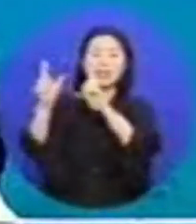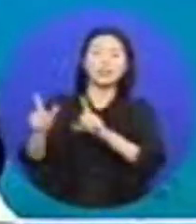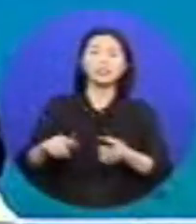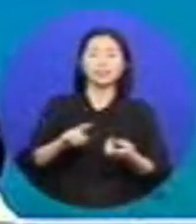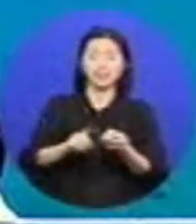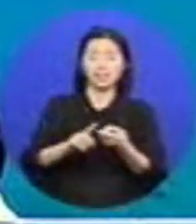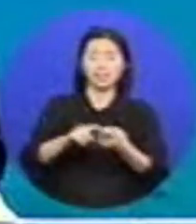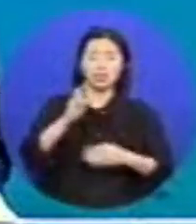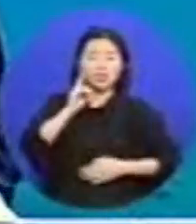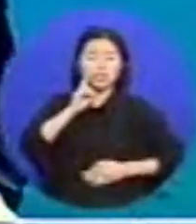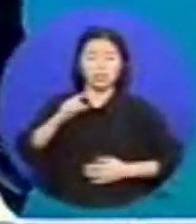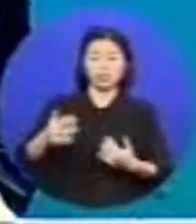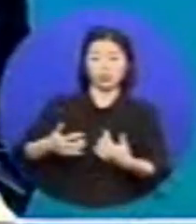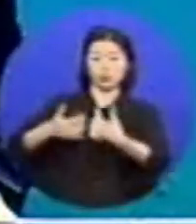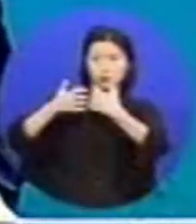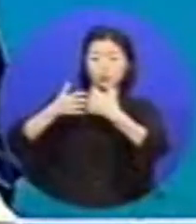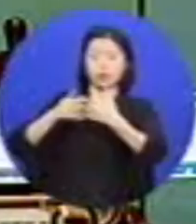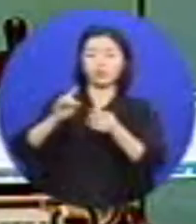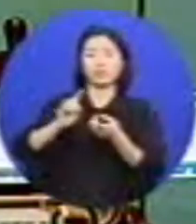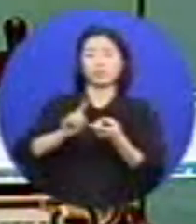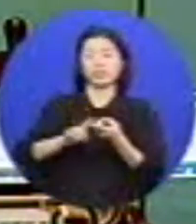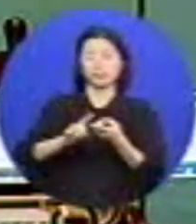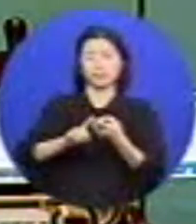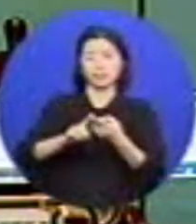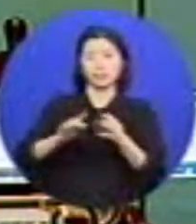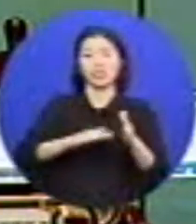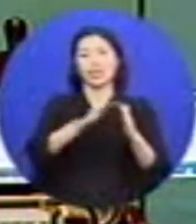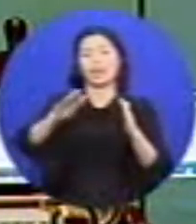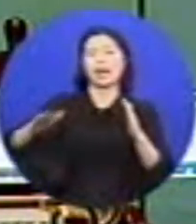심각하게 도전되어지는 곳이 가정입니다.